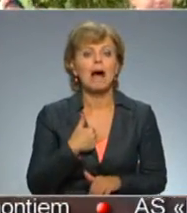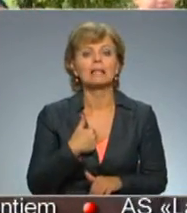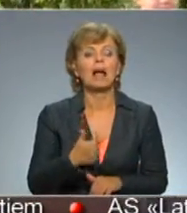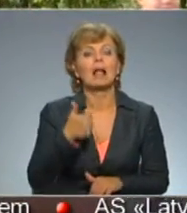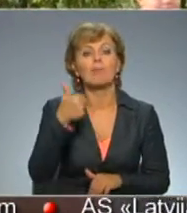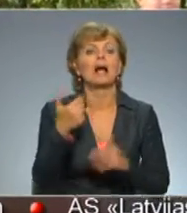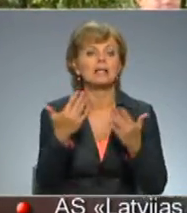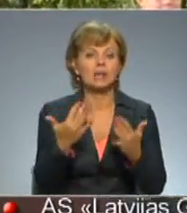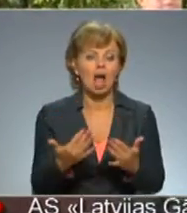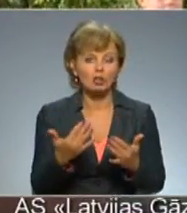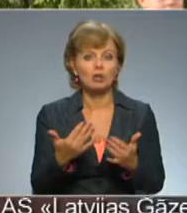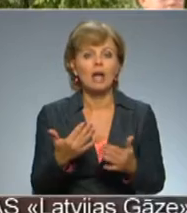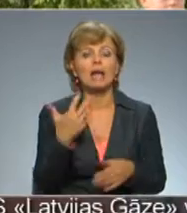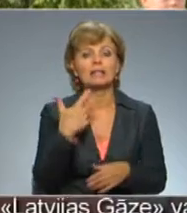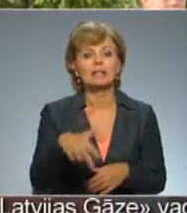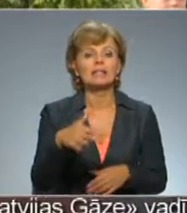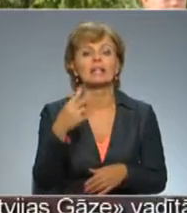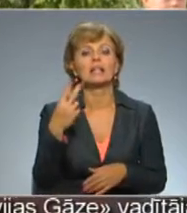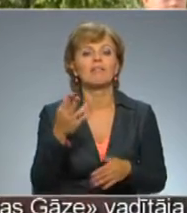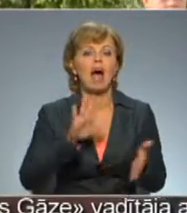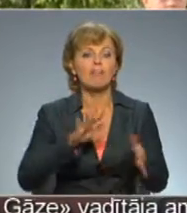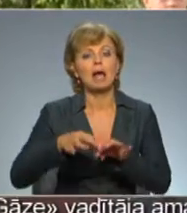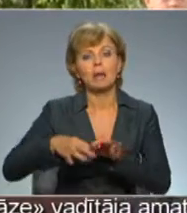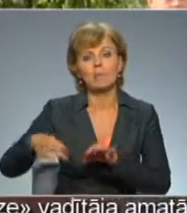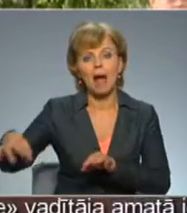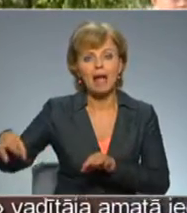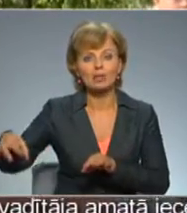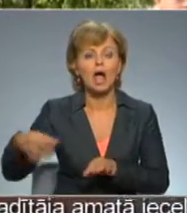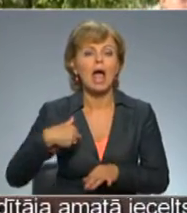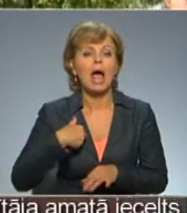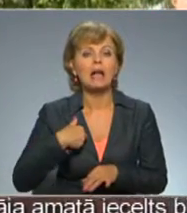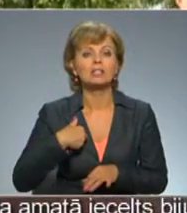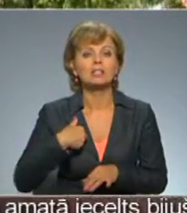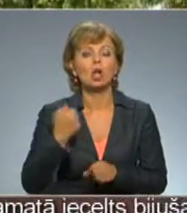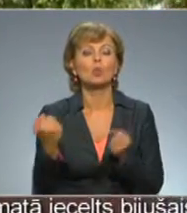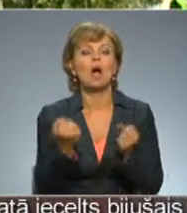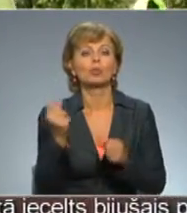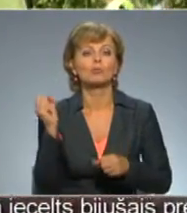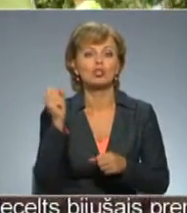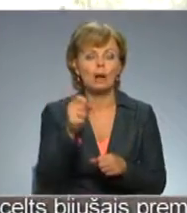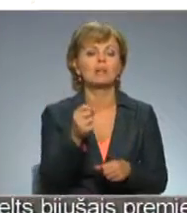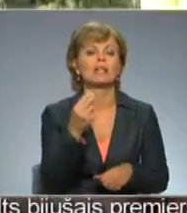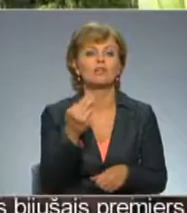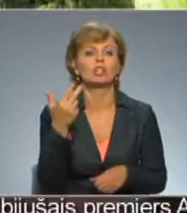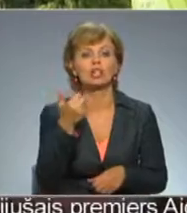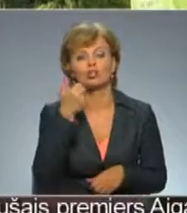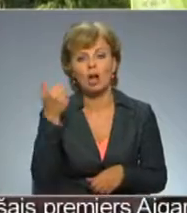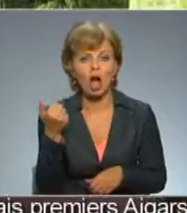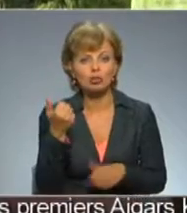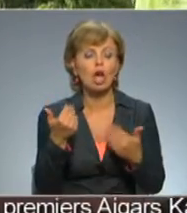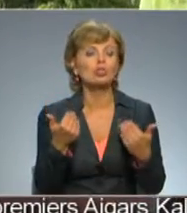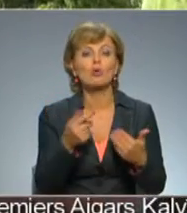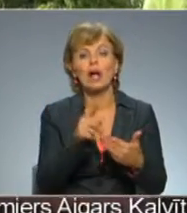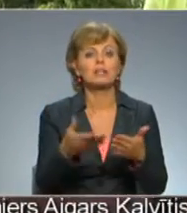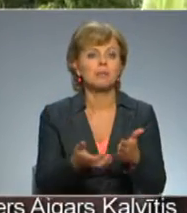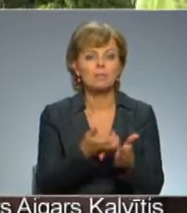labākais rezultāts ir 32, apmēram kaut kur metri, un es nodarbojos ar šķēpmešiem apmēram 2-3 gadus. Kas tad šodien